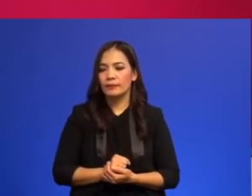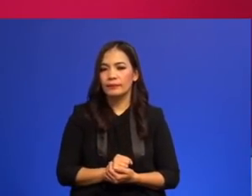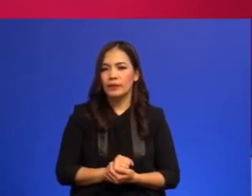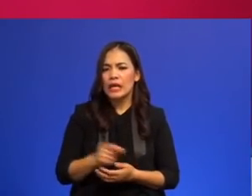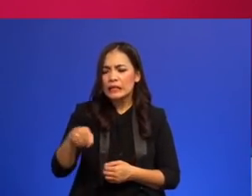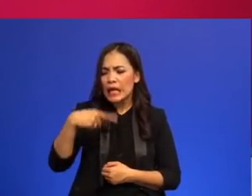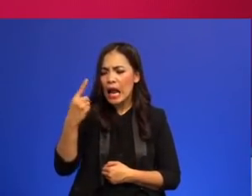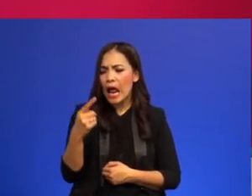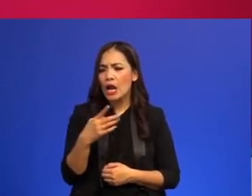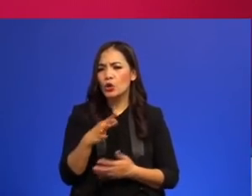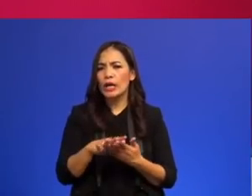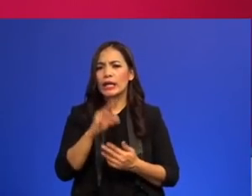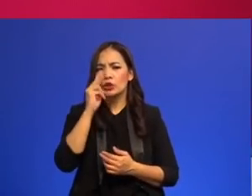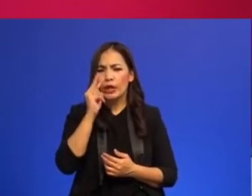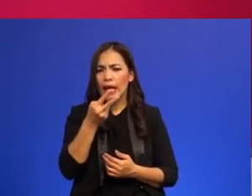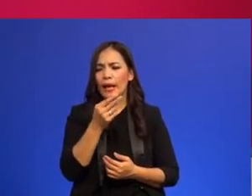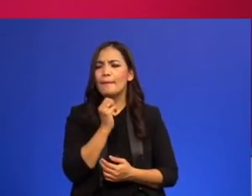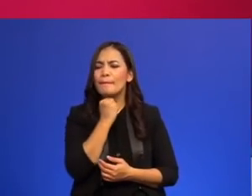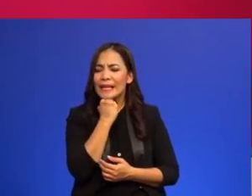Selalu ada yang begitu.